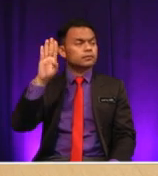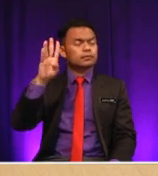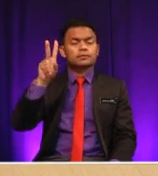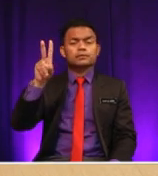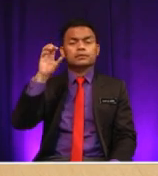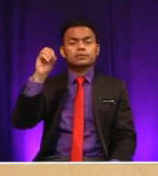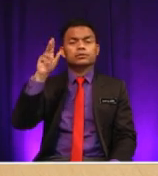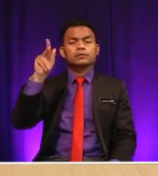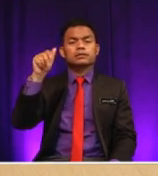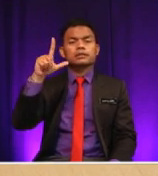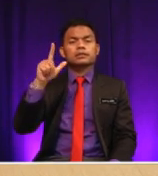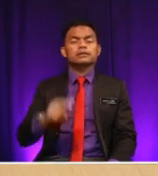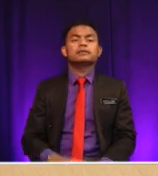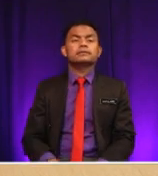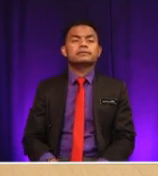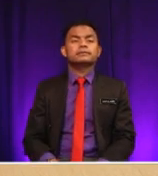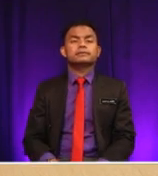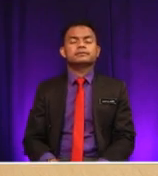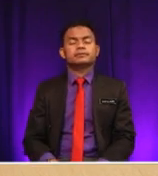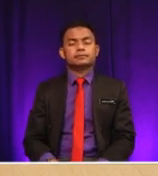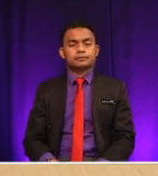Huruf apa enggak